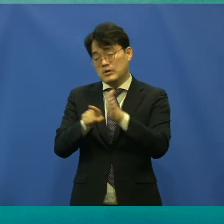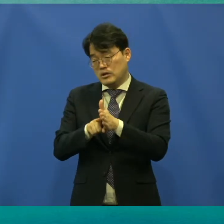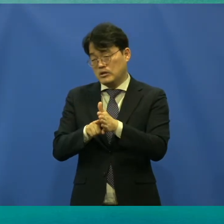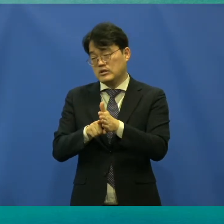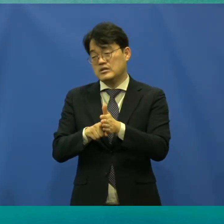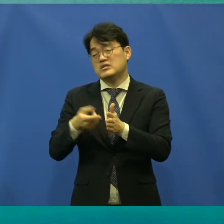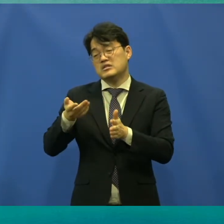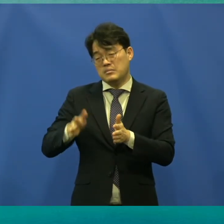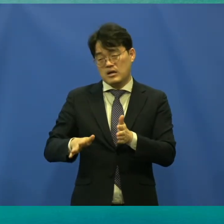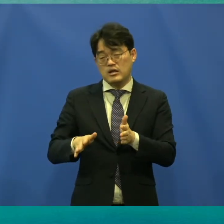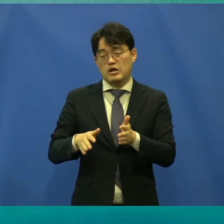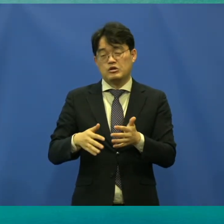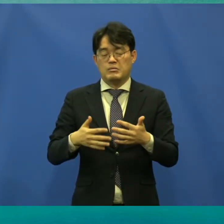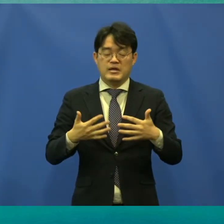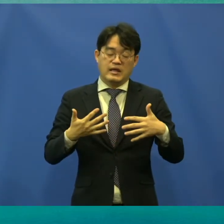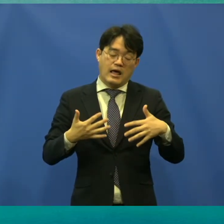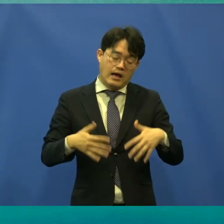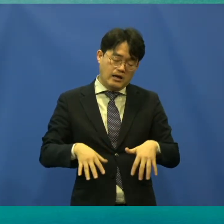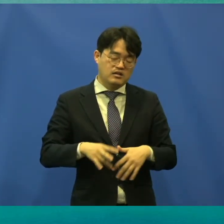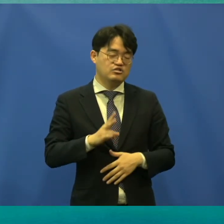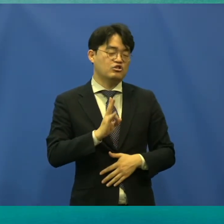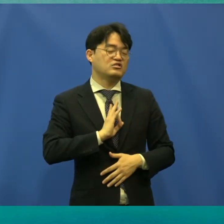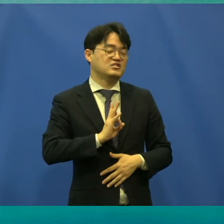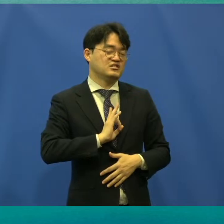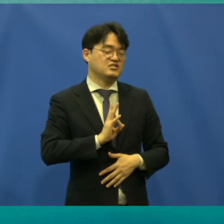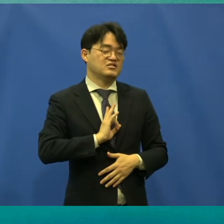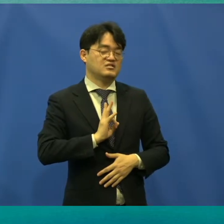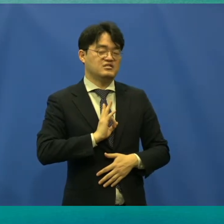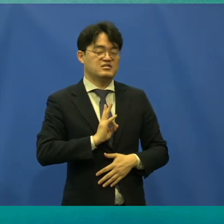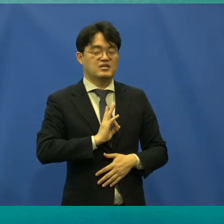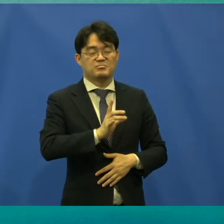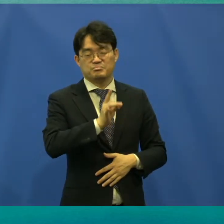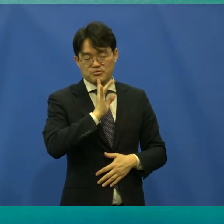연약할수록 하나님의 손길이 더 많이 갑니다.